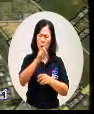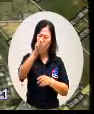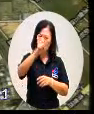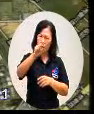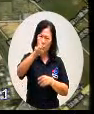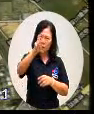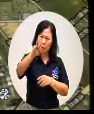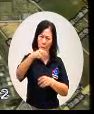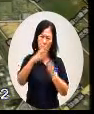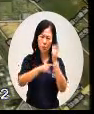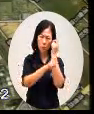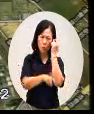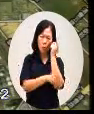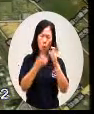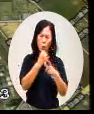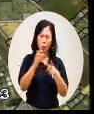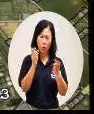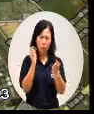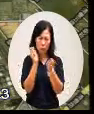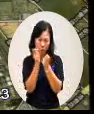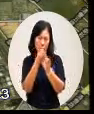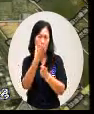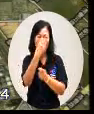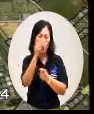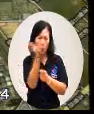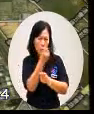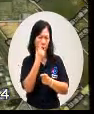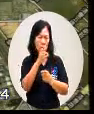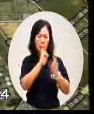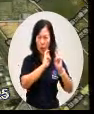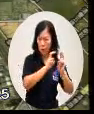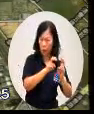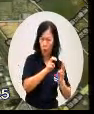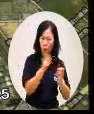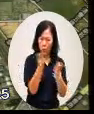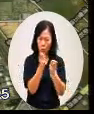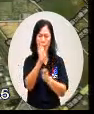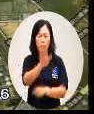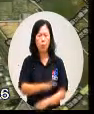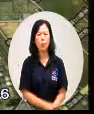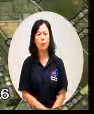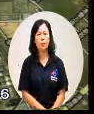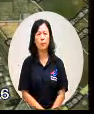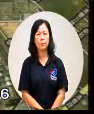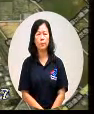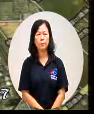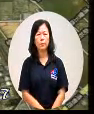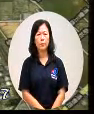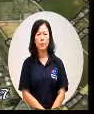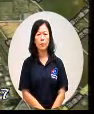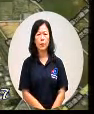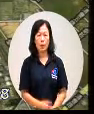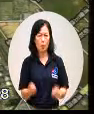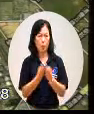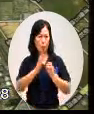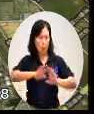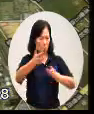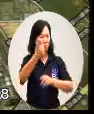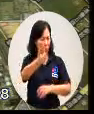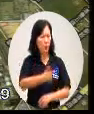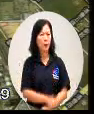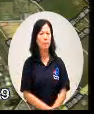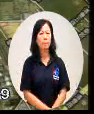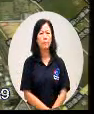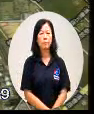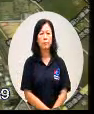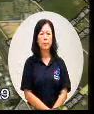而且离高铁啊，离那个什么台铁来高铁等等的都很近，发展很好，这可